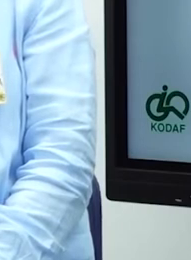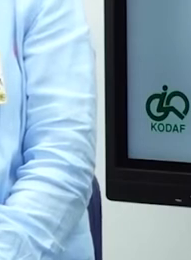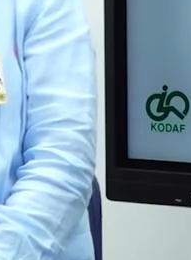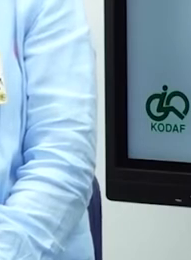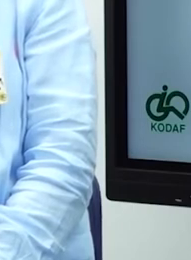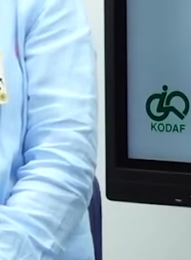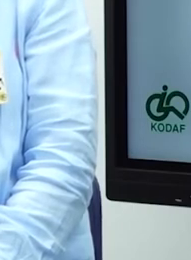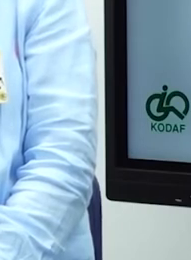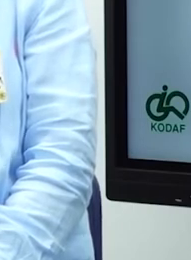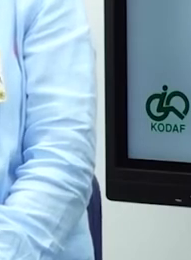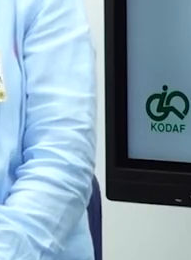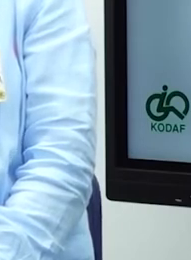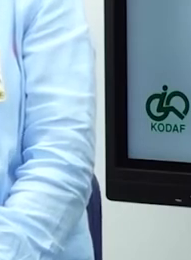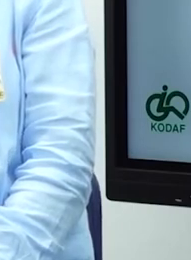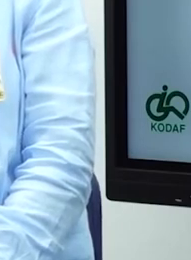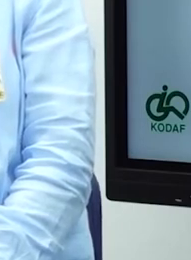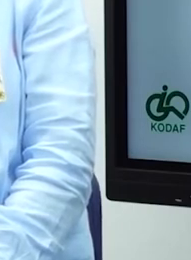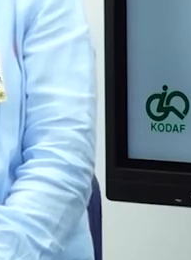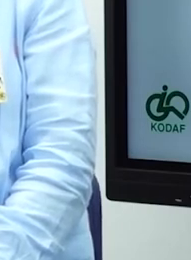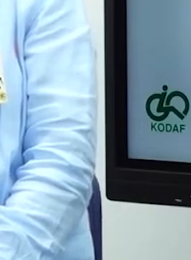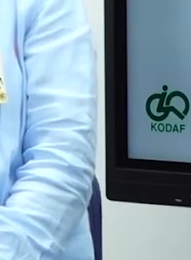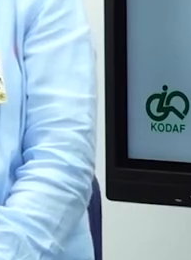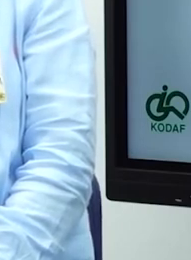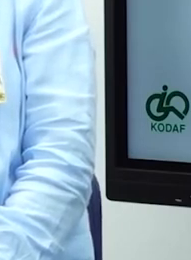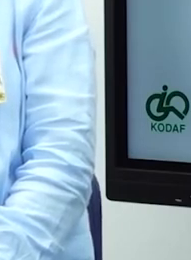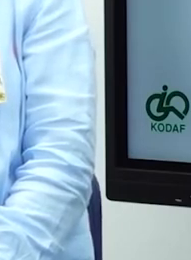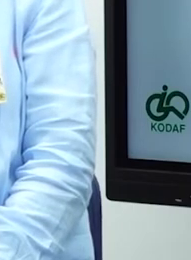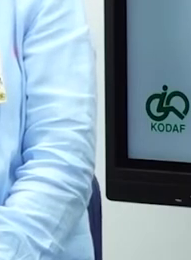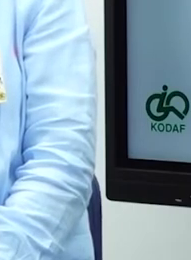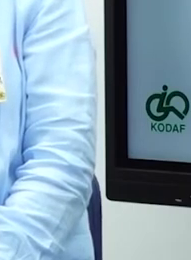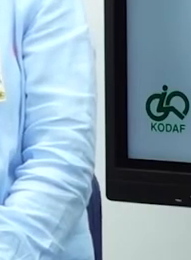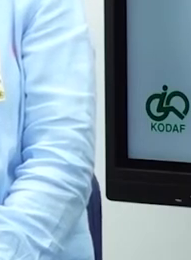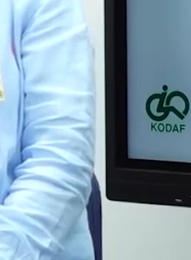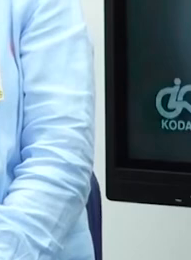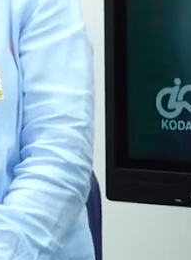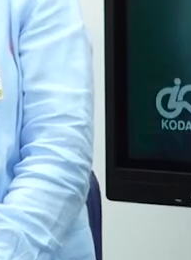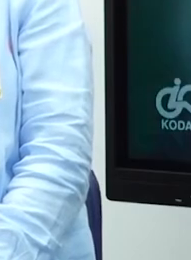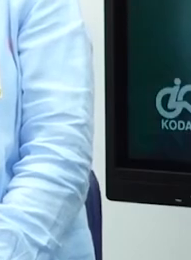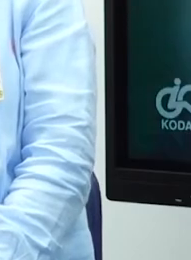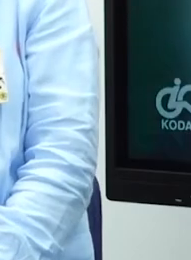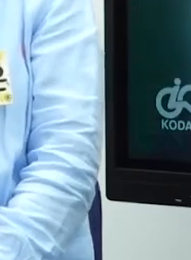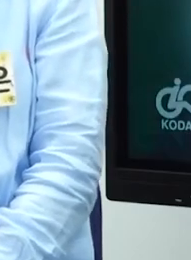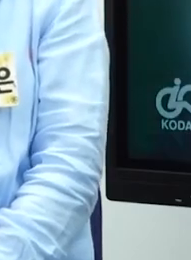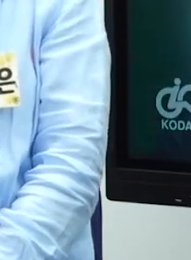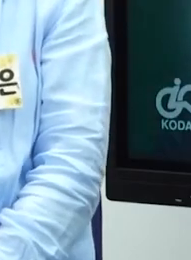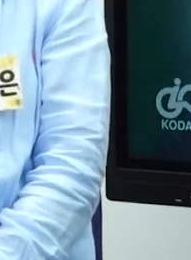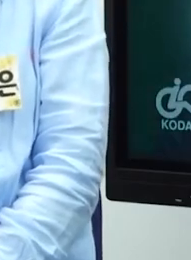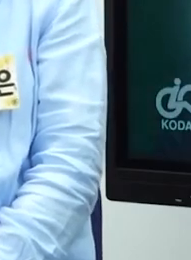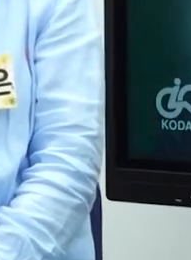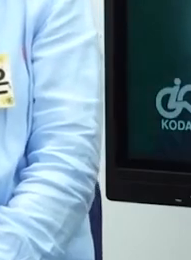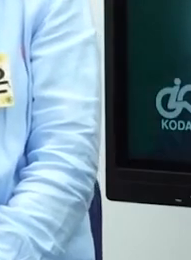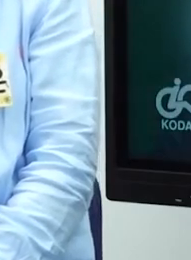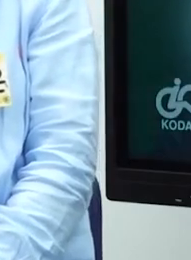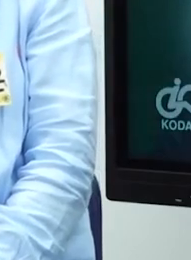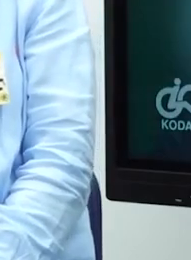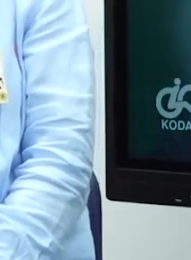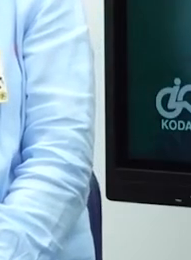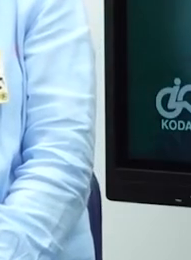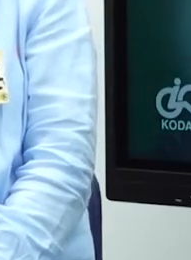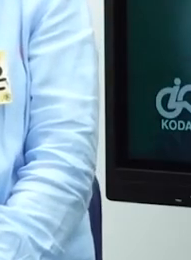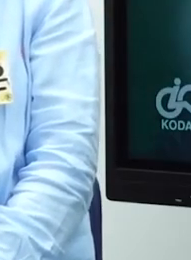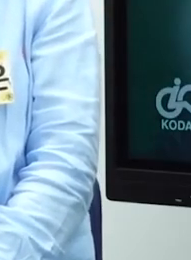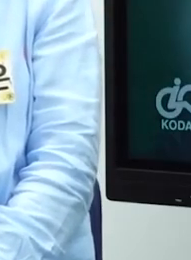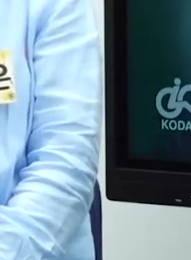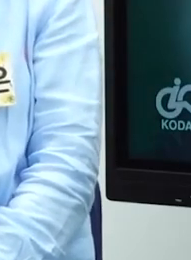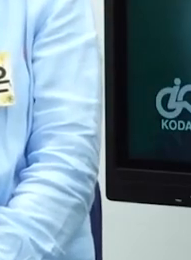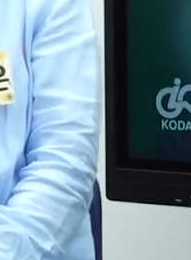그러한 시선을 겪고 그 시선에 못 이겨 사회의 요구에 부응해서 살아가는 코다들이 있다면 그러지 마세요.